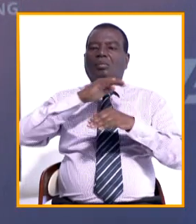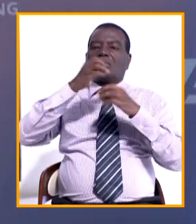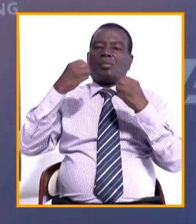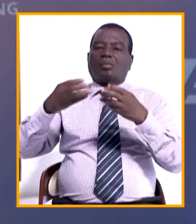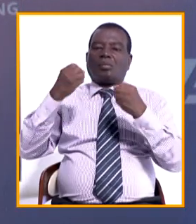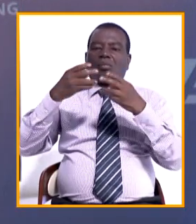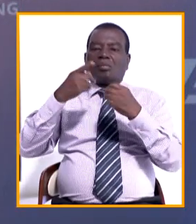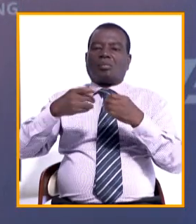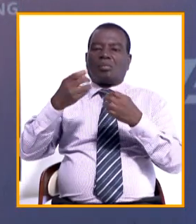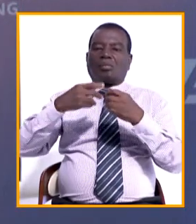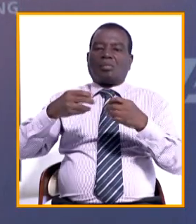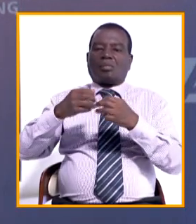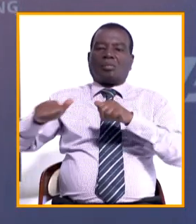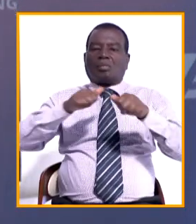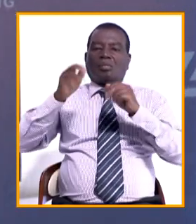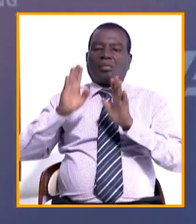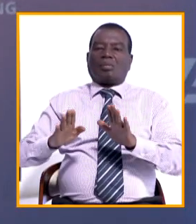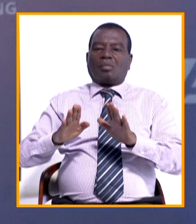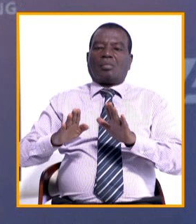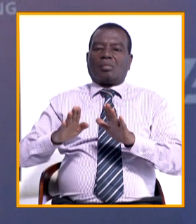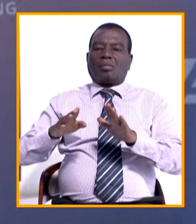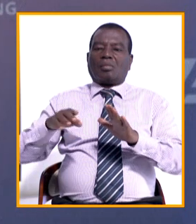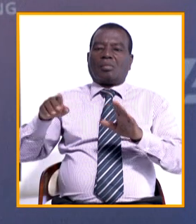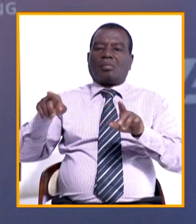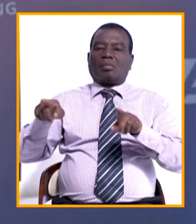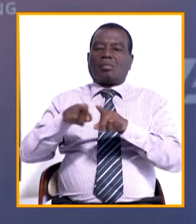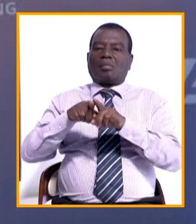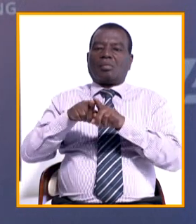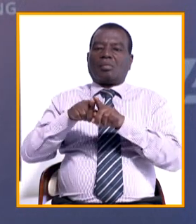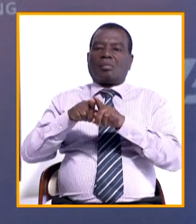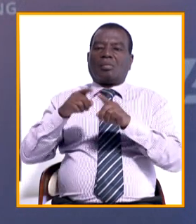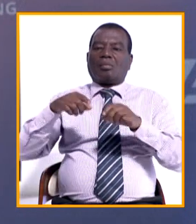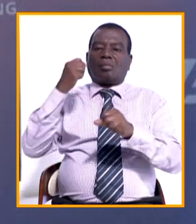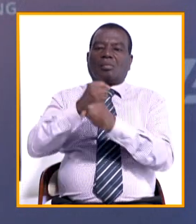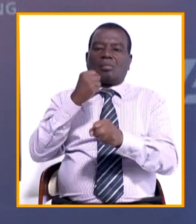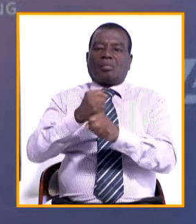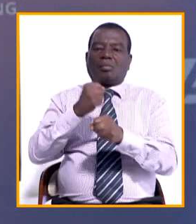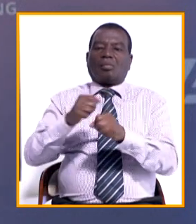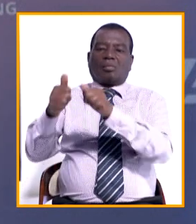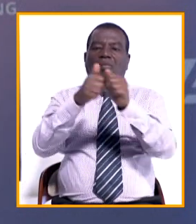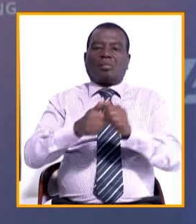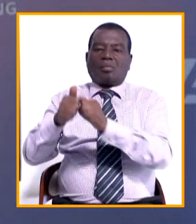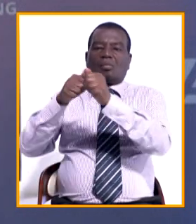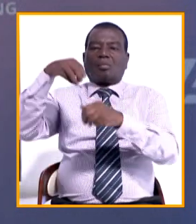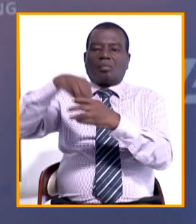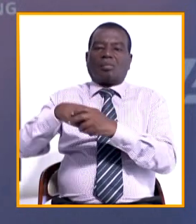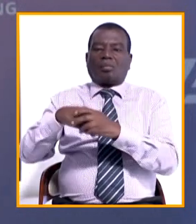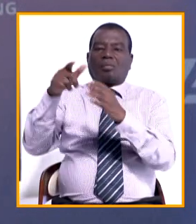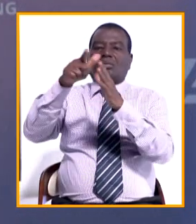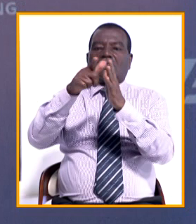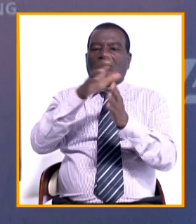nombre important des acteurs étatiques comme non étatiques à œuvrer ensemble dans une